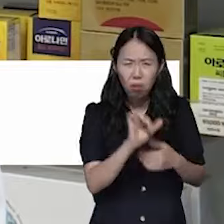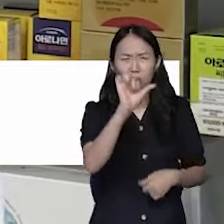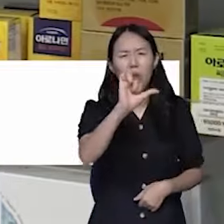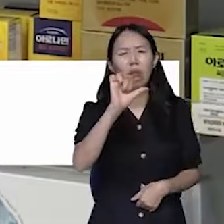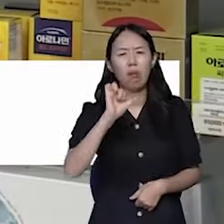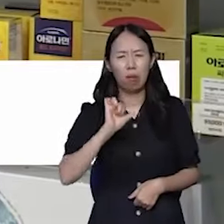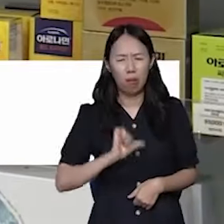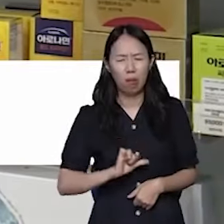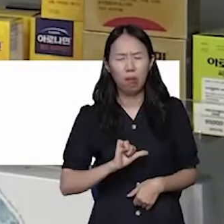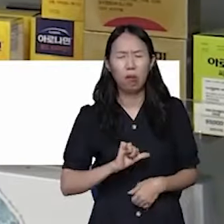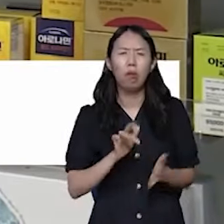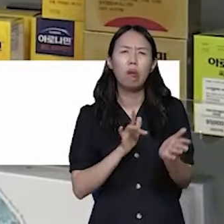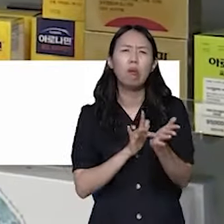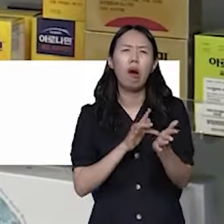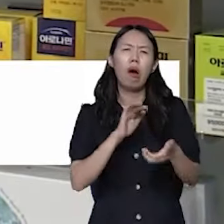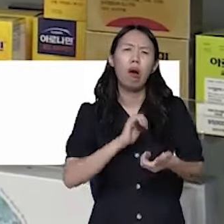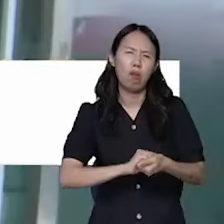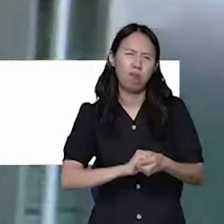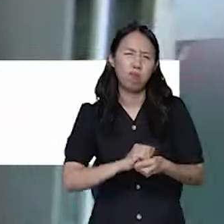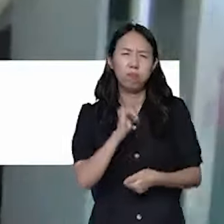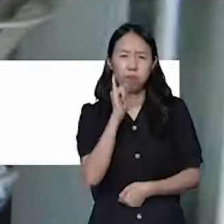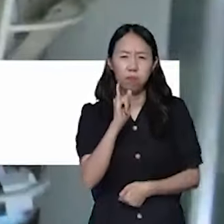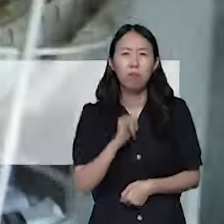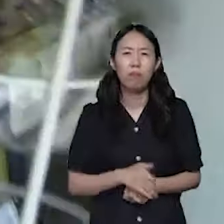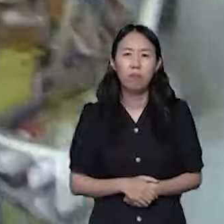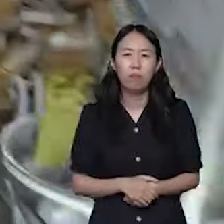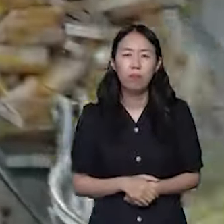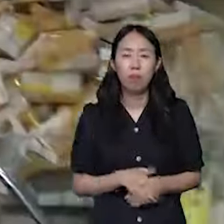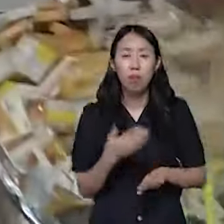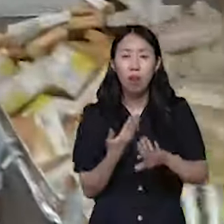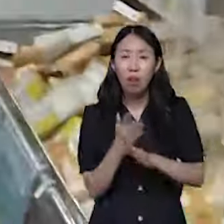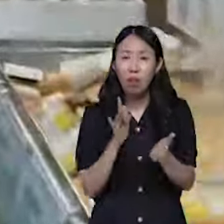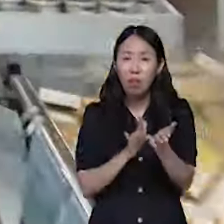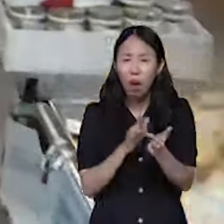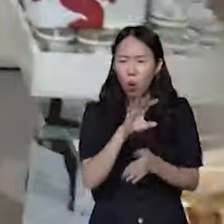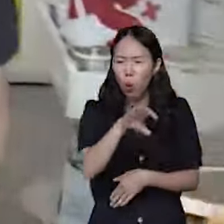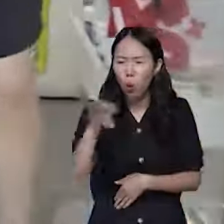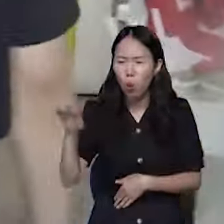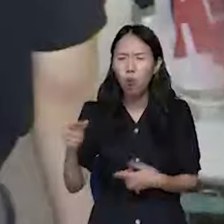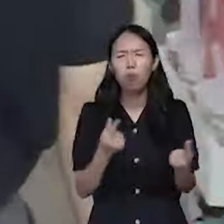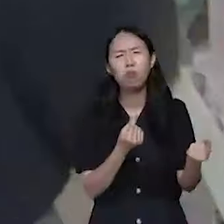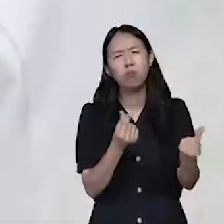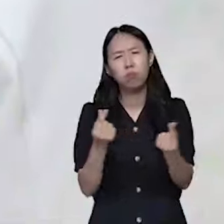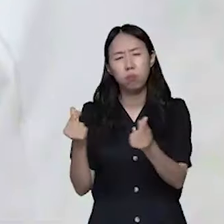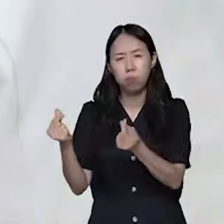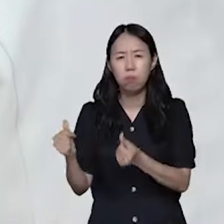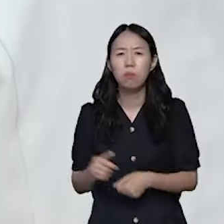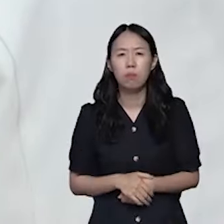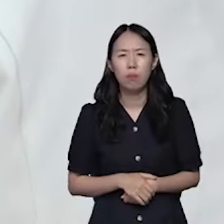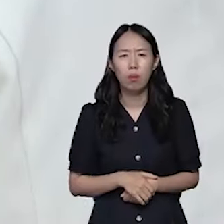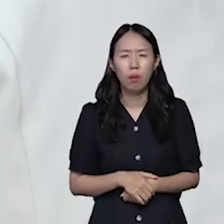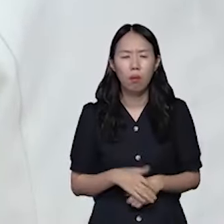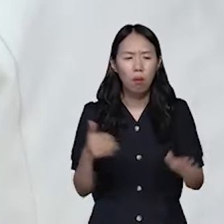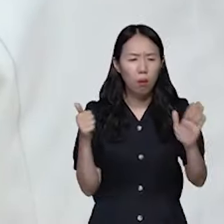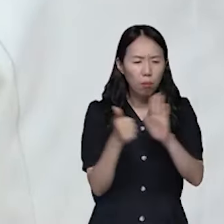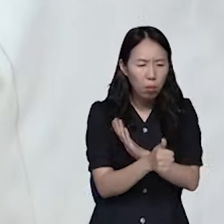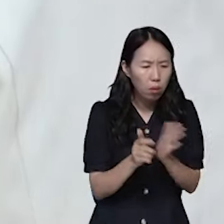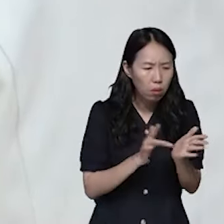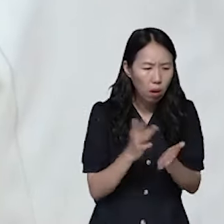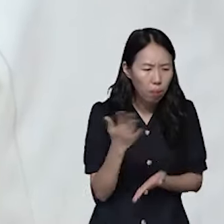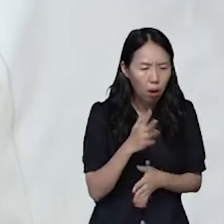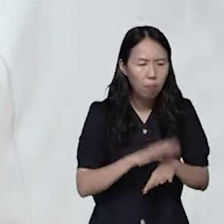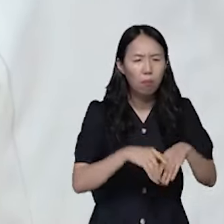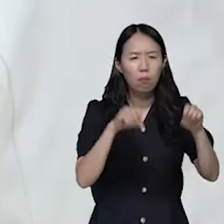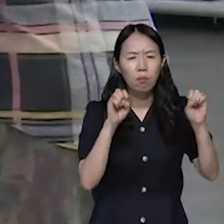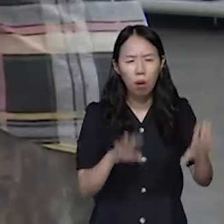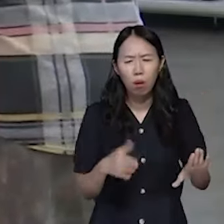정도로 온다든지 제한되게 약이 오다 보니까. 다른 약국도 사정은 마찬가지. 허탕을 친 환자들은